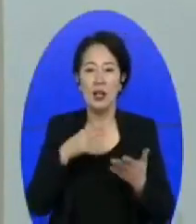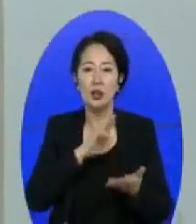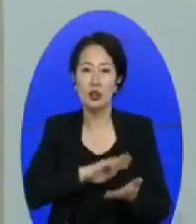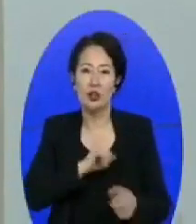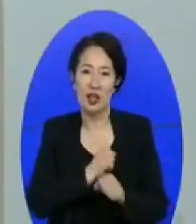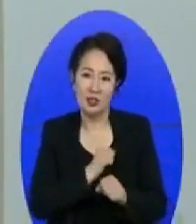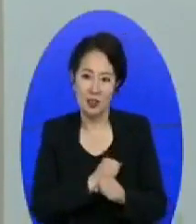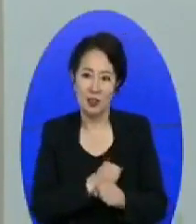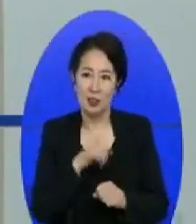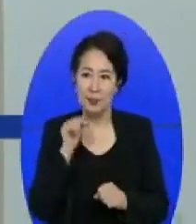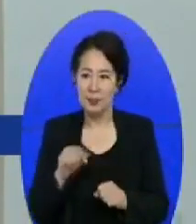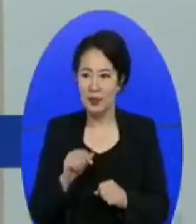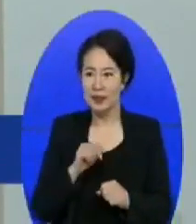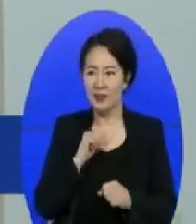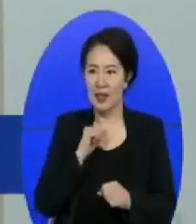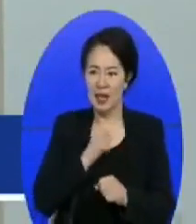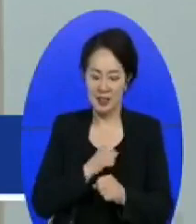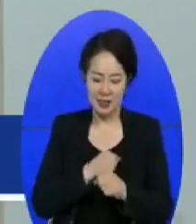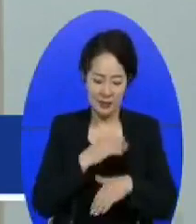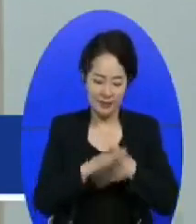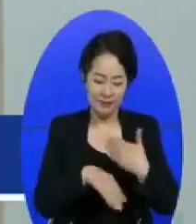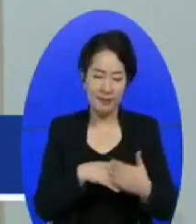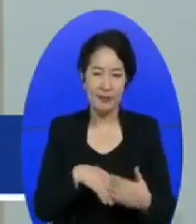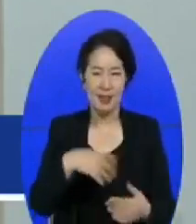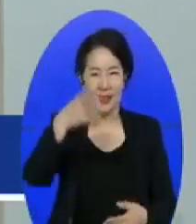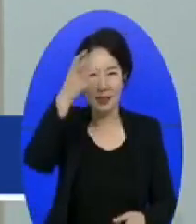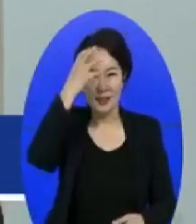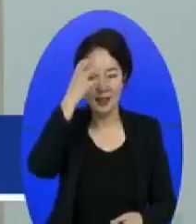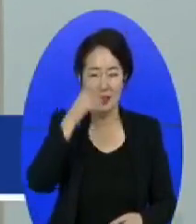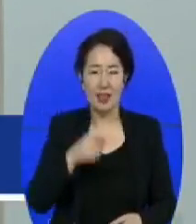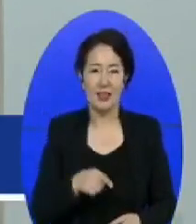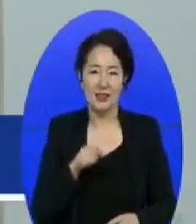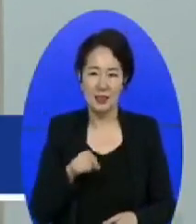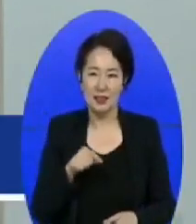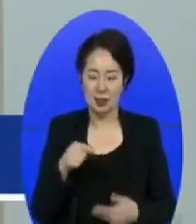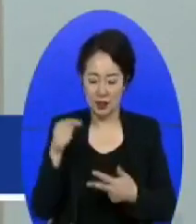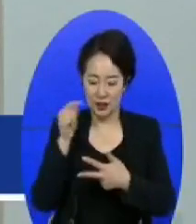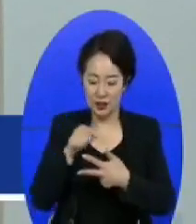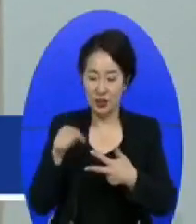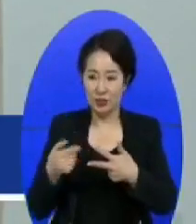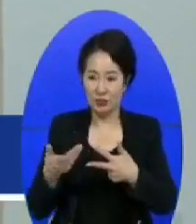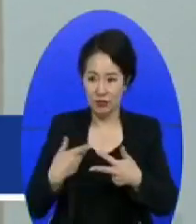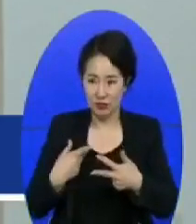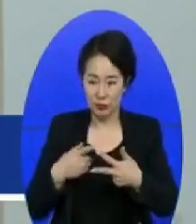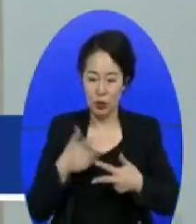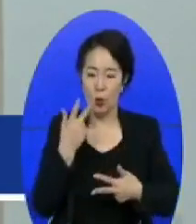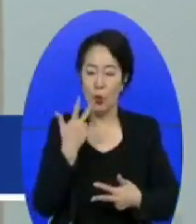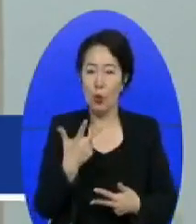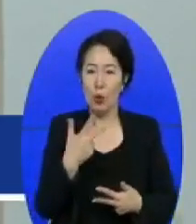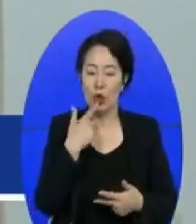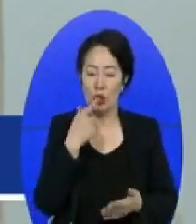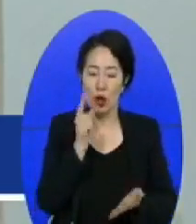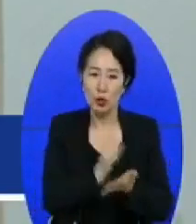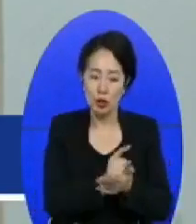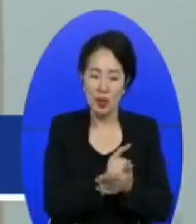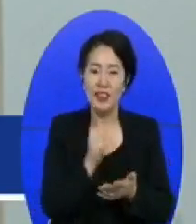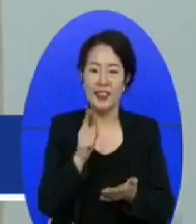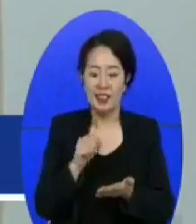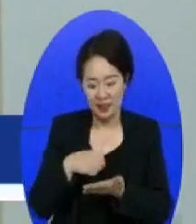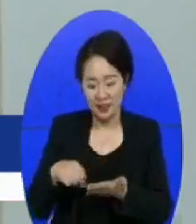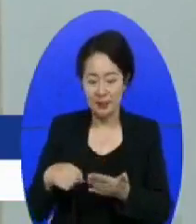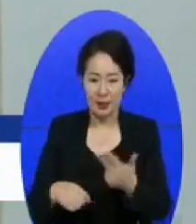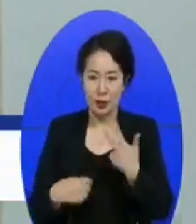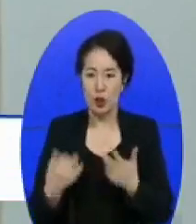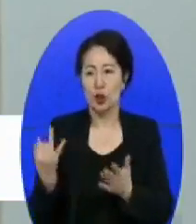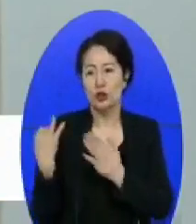Энийг хэрэгжүүлэх одоо засгийн газрын чиглэлсэн 3 тогтоол, 1 тэмдэглэл өнгөрсөн 7 хоногийн засгийн